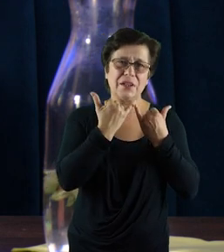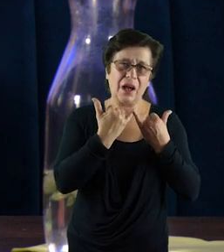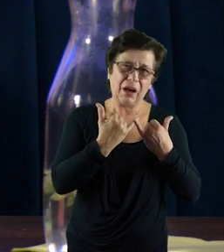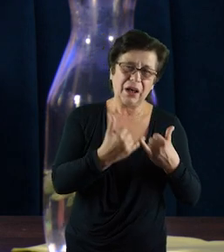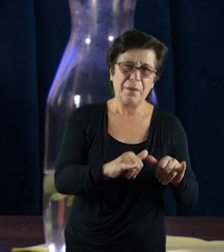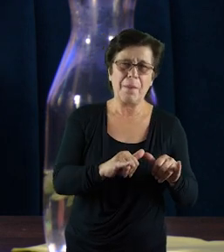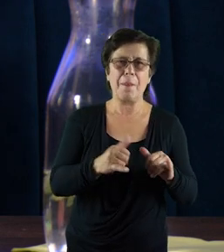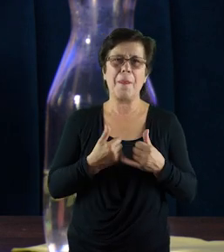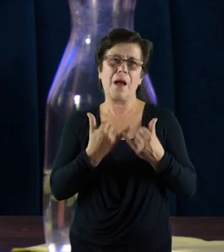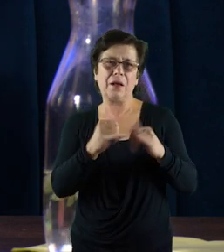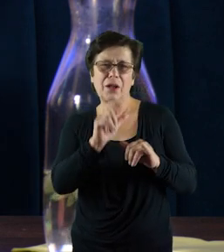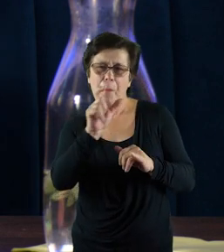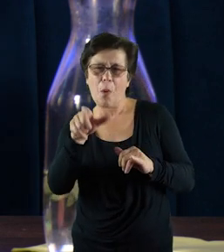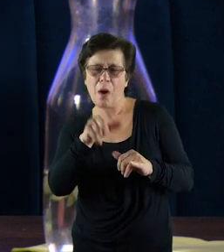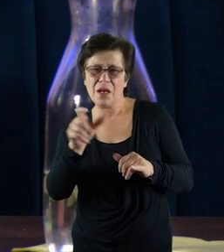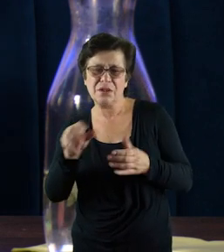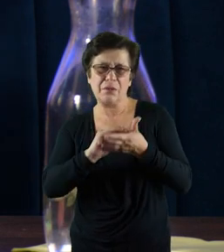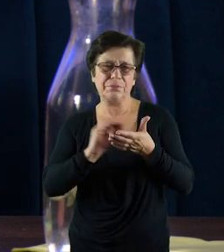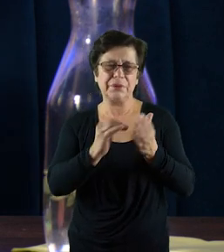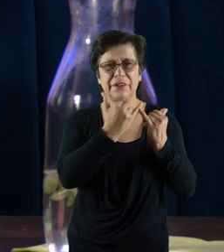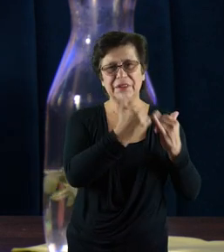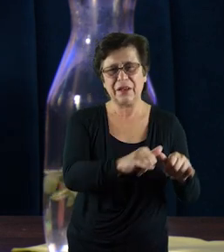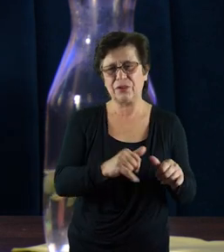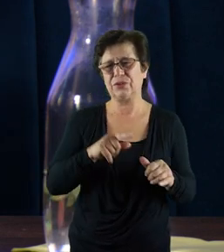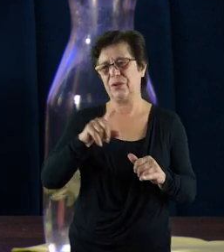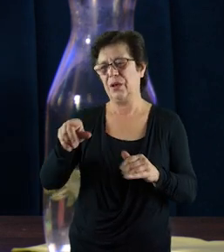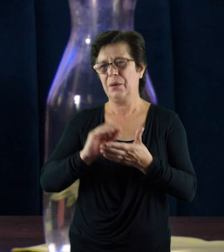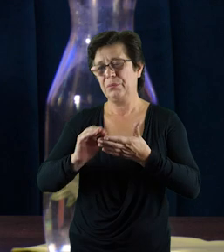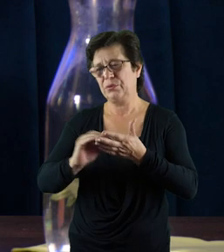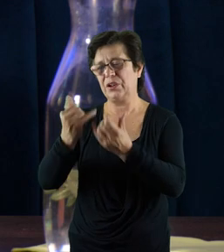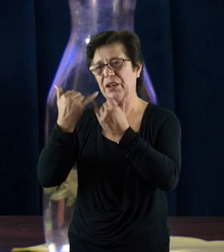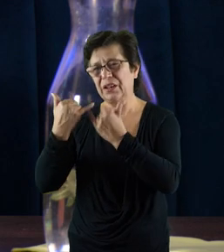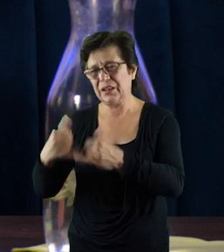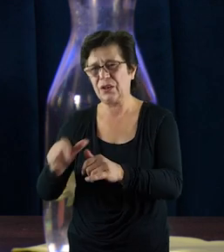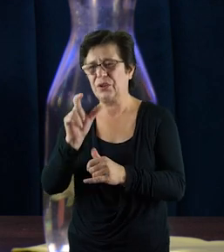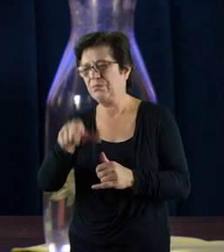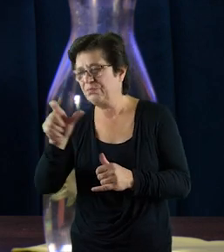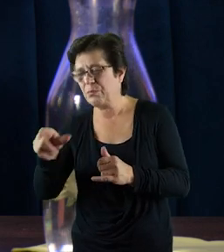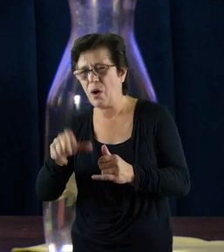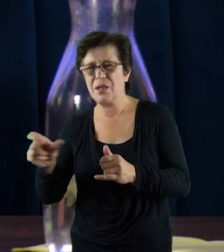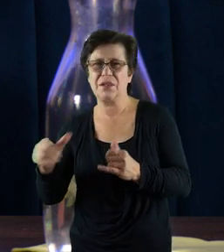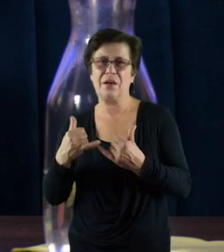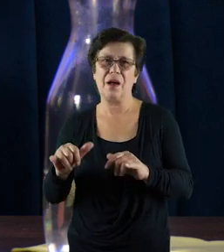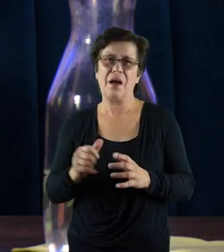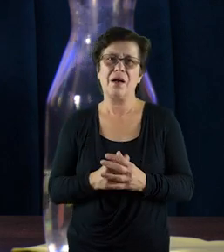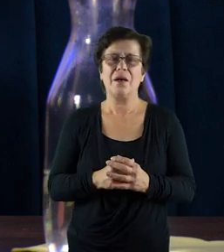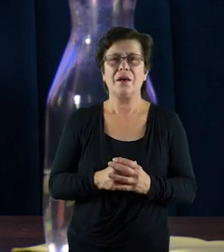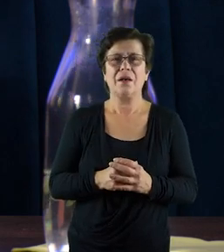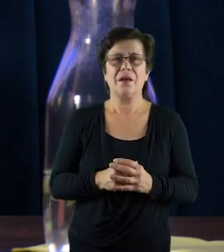ale to nie nasza bajka. Natomiast mam wrażenie, że Przyboś troszkę się później jednak opamiętał.